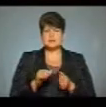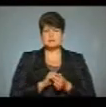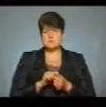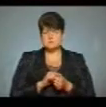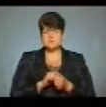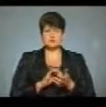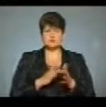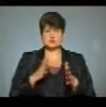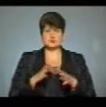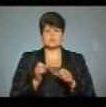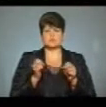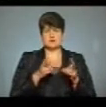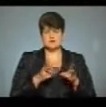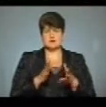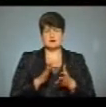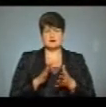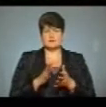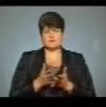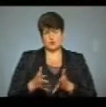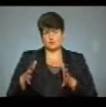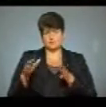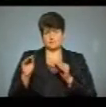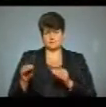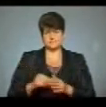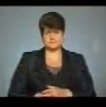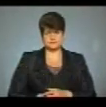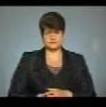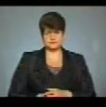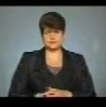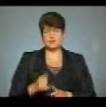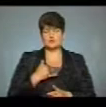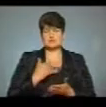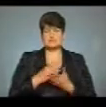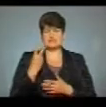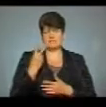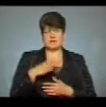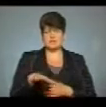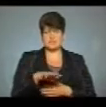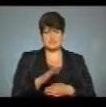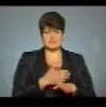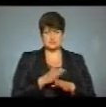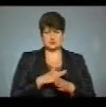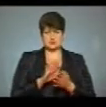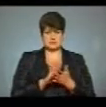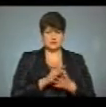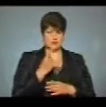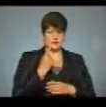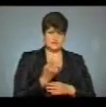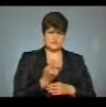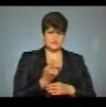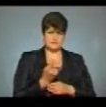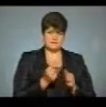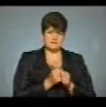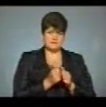у контейнери для сортування сміття, які неподалік її будинку. У нас є два майданчики для роздільного сміття. Один знаходиться